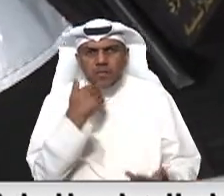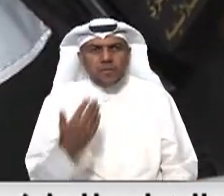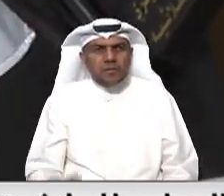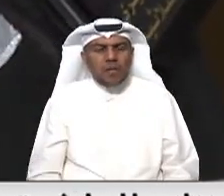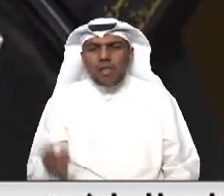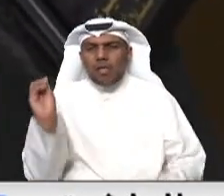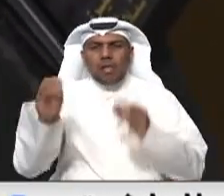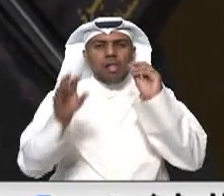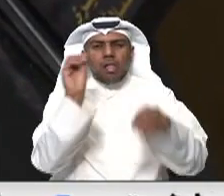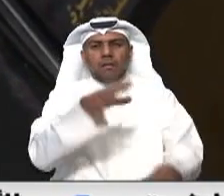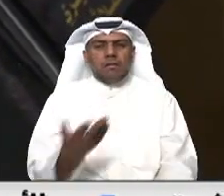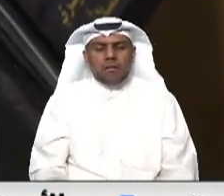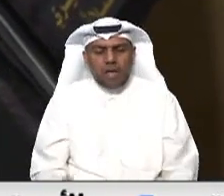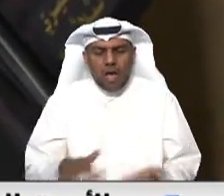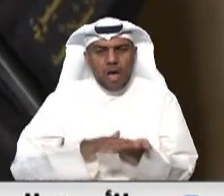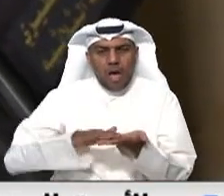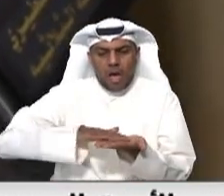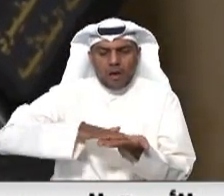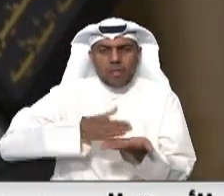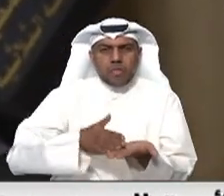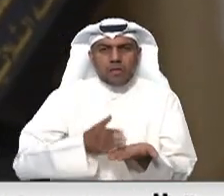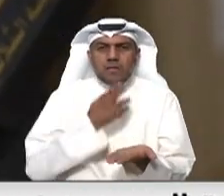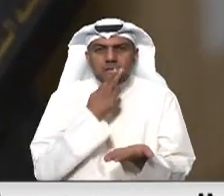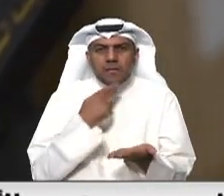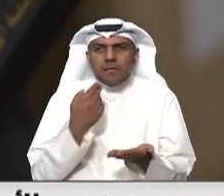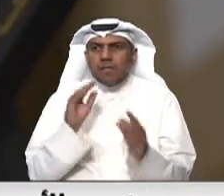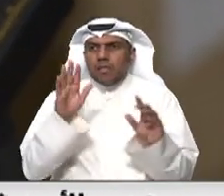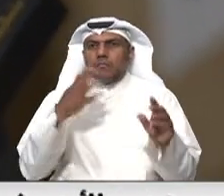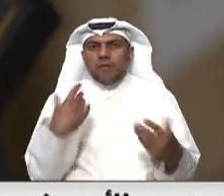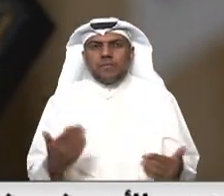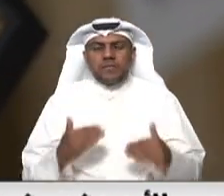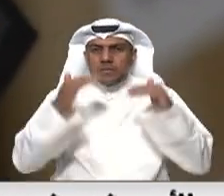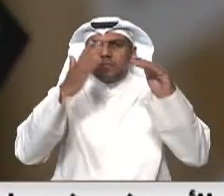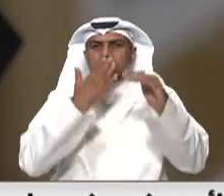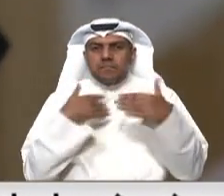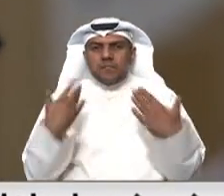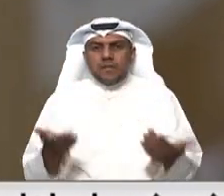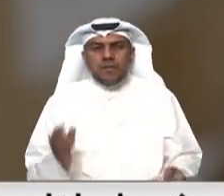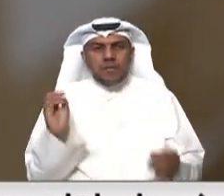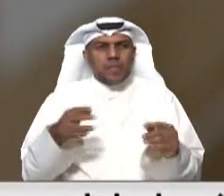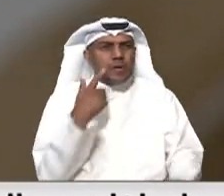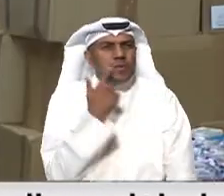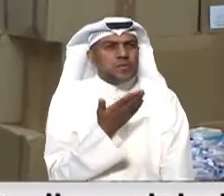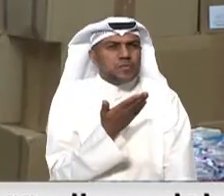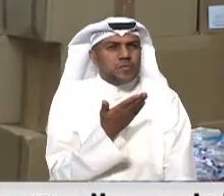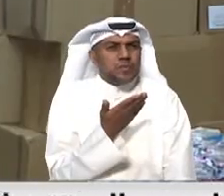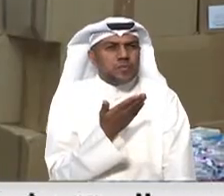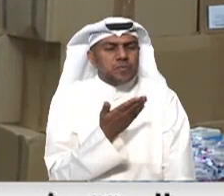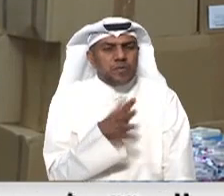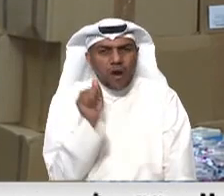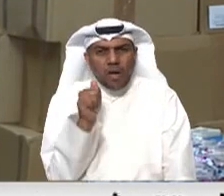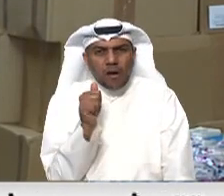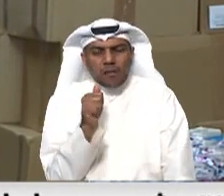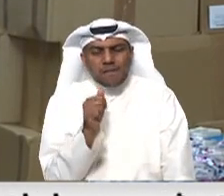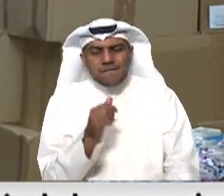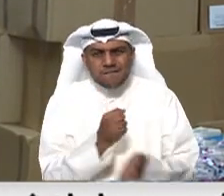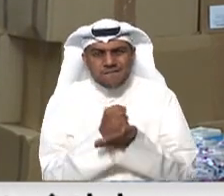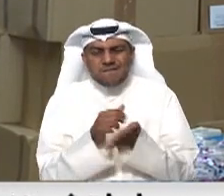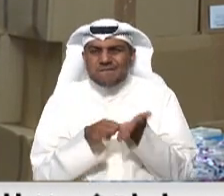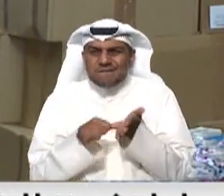موضوعه او محطوطه على الارض مباشره ثاني شغله لاحظت اننا المستحضرات الطبيه المتحمل ادعاءات الطبيه